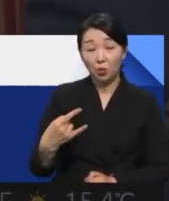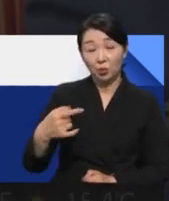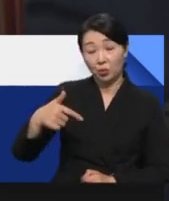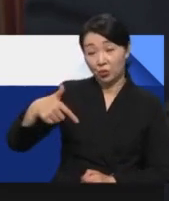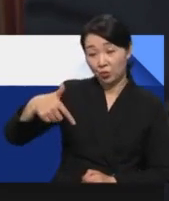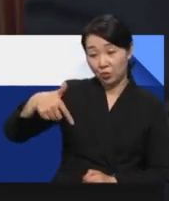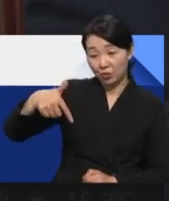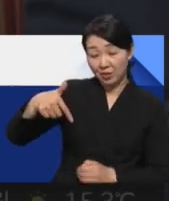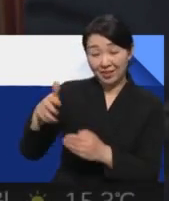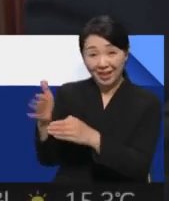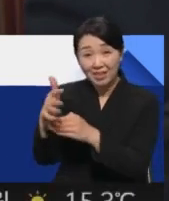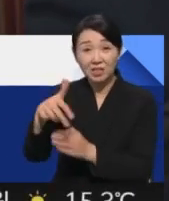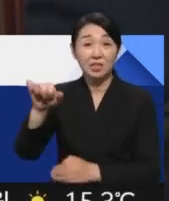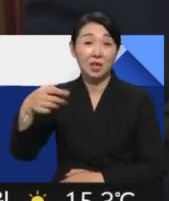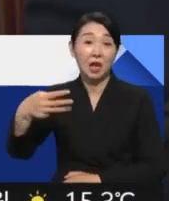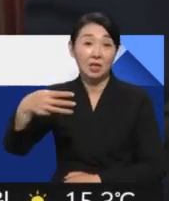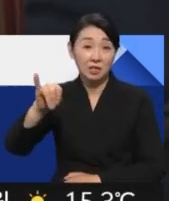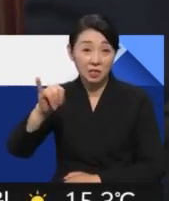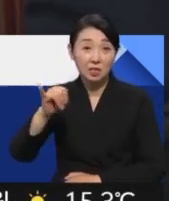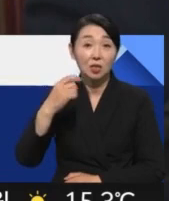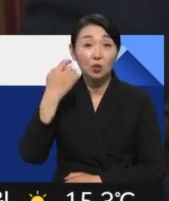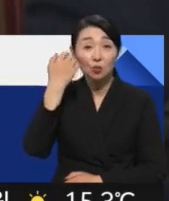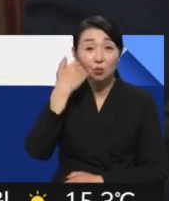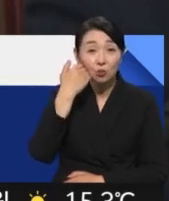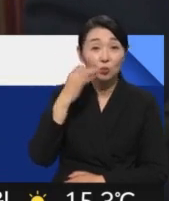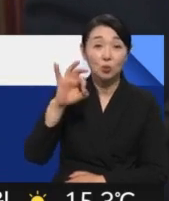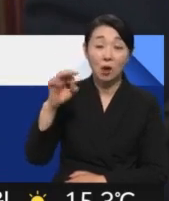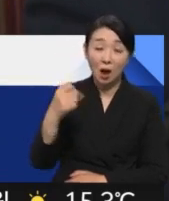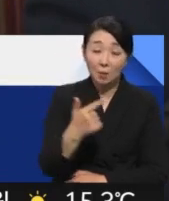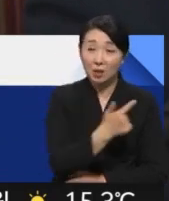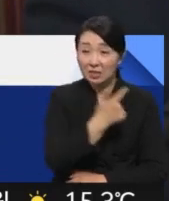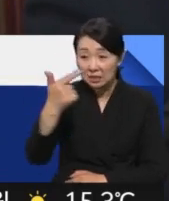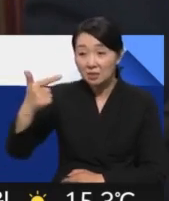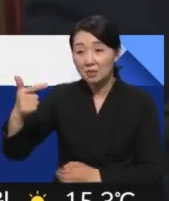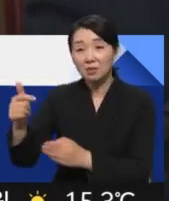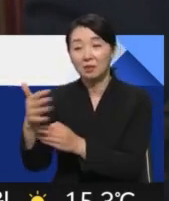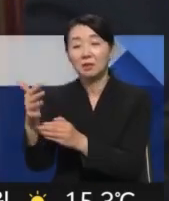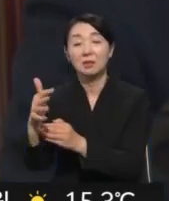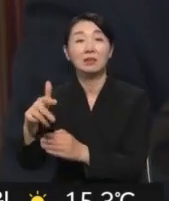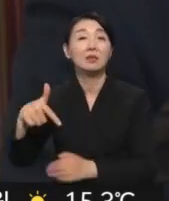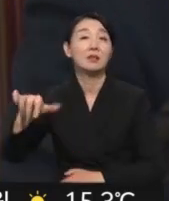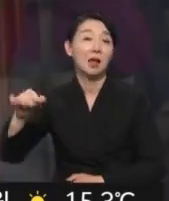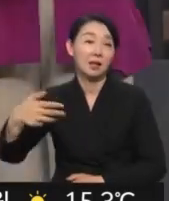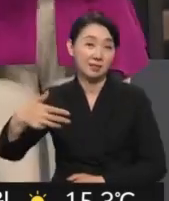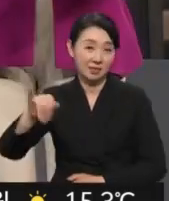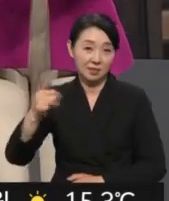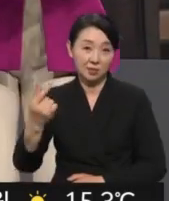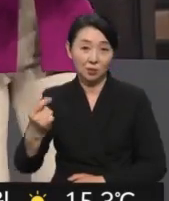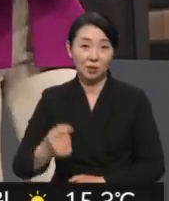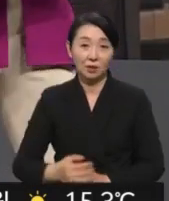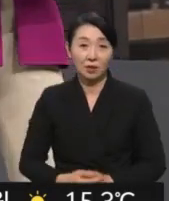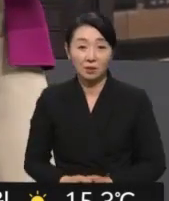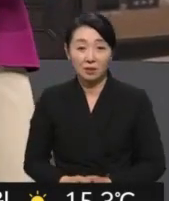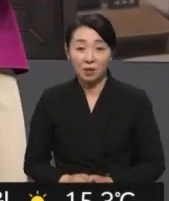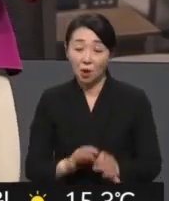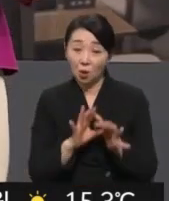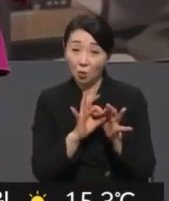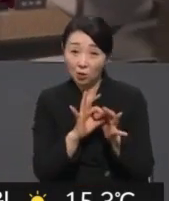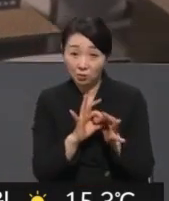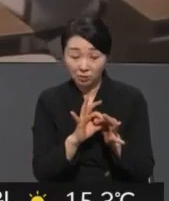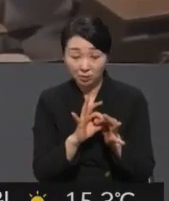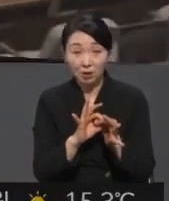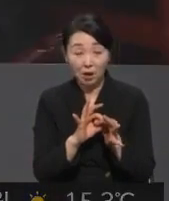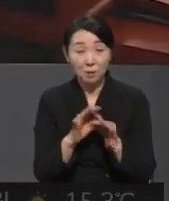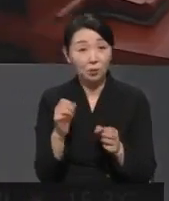갈치라면 안민석 의원은 뭐 완전 대왕갈치 아니냐 싶네요. 네, 관련 소식 들어가서 좀 더 이야기를